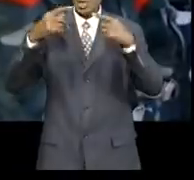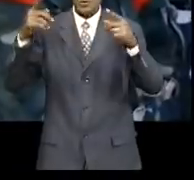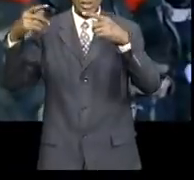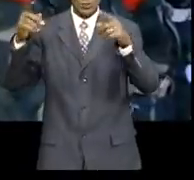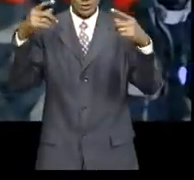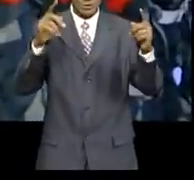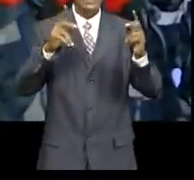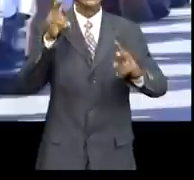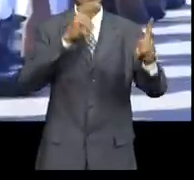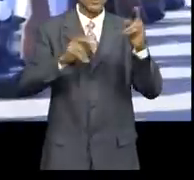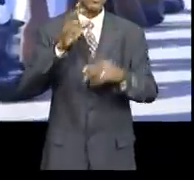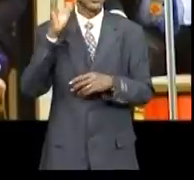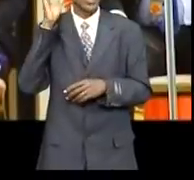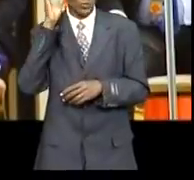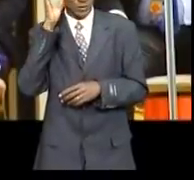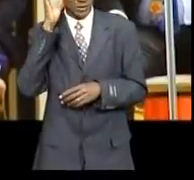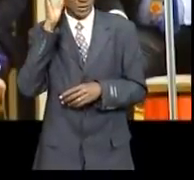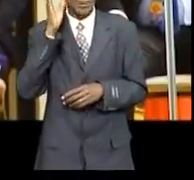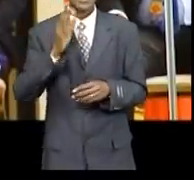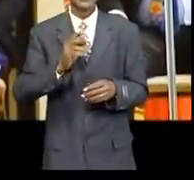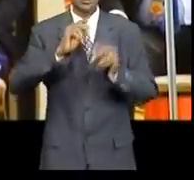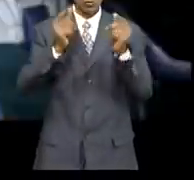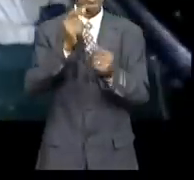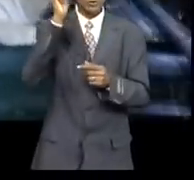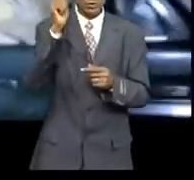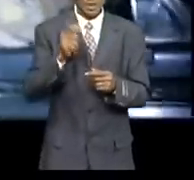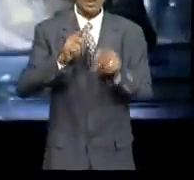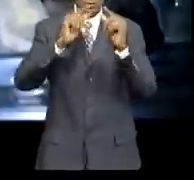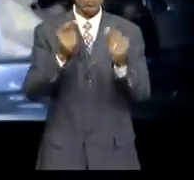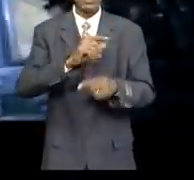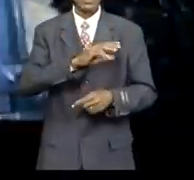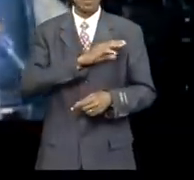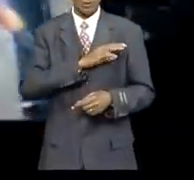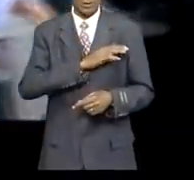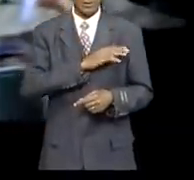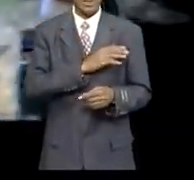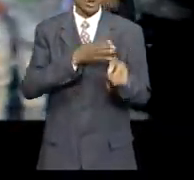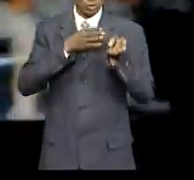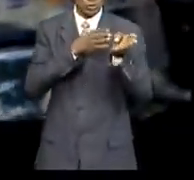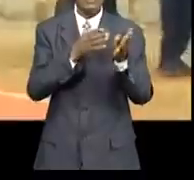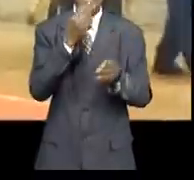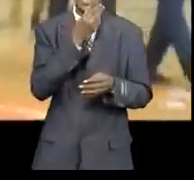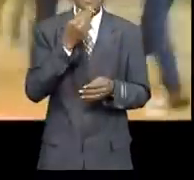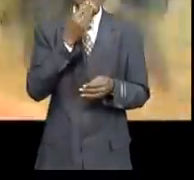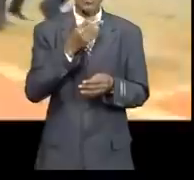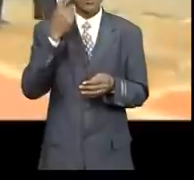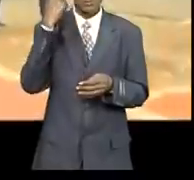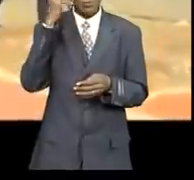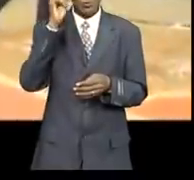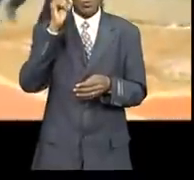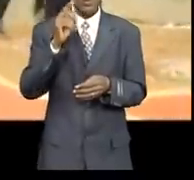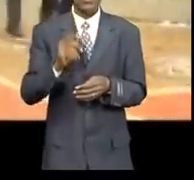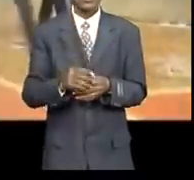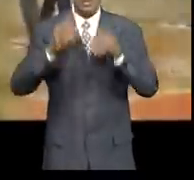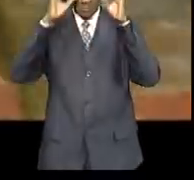commandant suprême des forces armées et de la police nationale congolaise, Félix Antoine Tshisekedi Tshilombo, en Ituri et